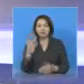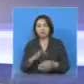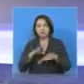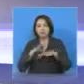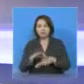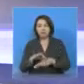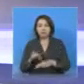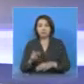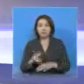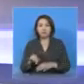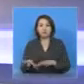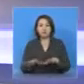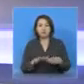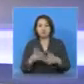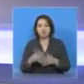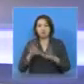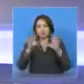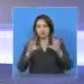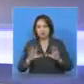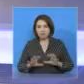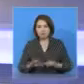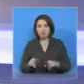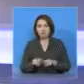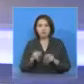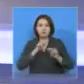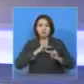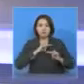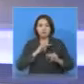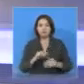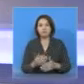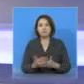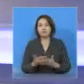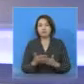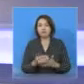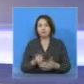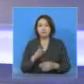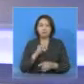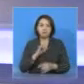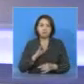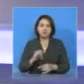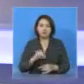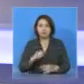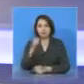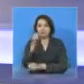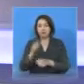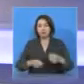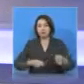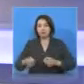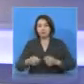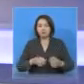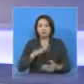проводится мониторинг по соблюдению законодательства в сфере трудовых отношений. Недобросовестные работодатели были